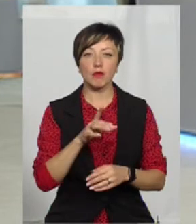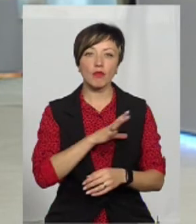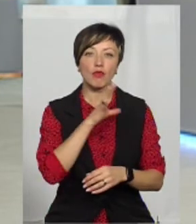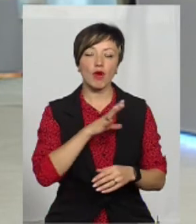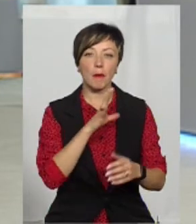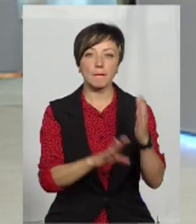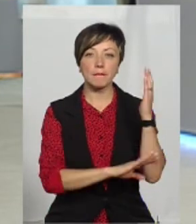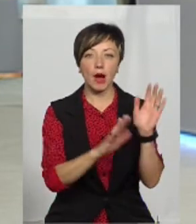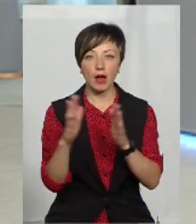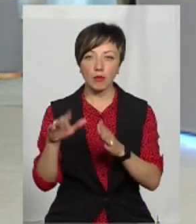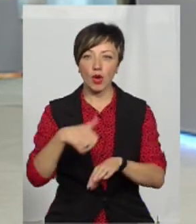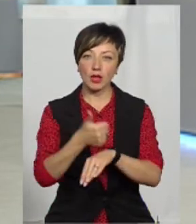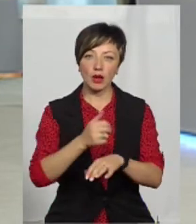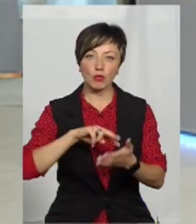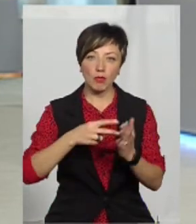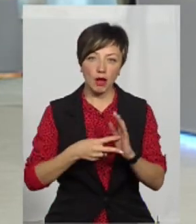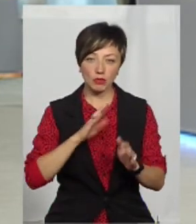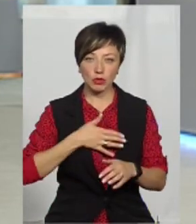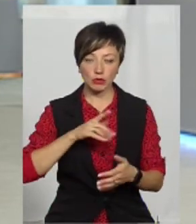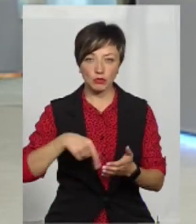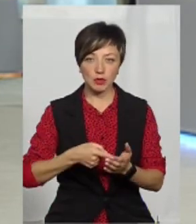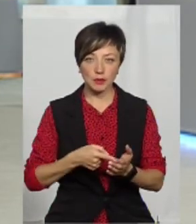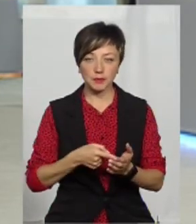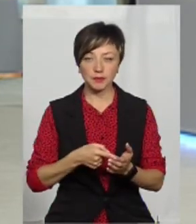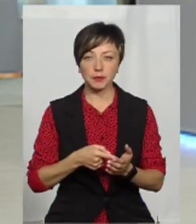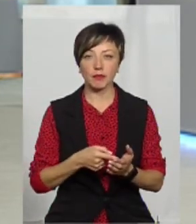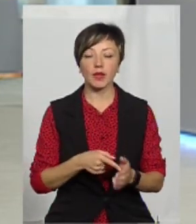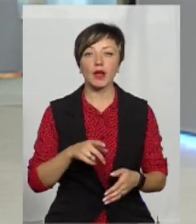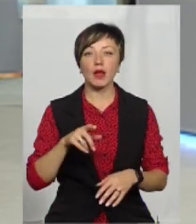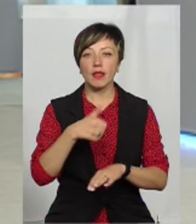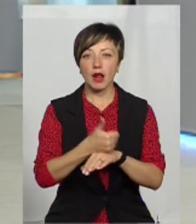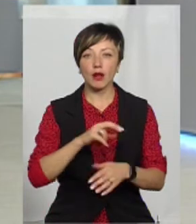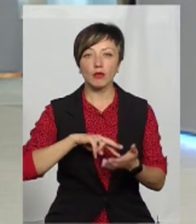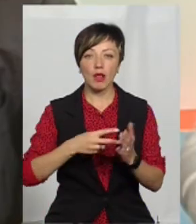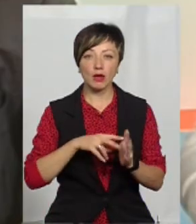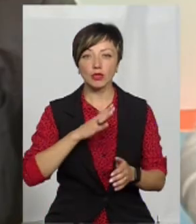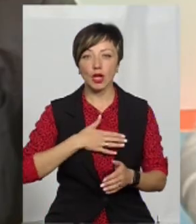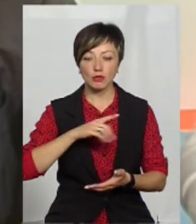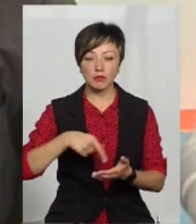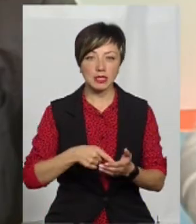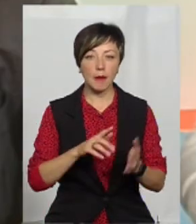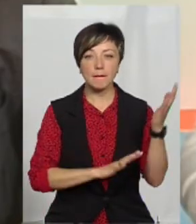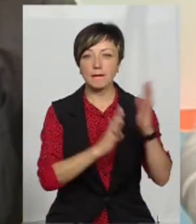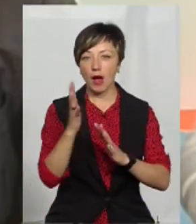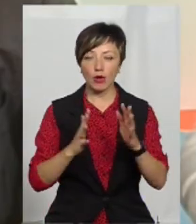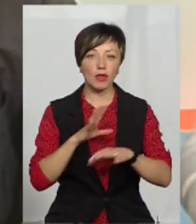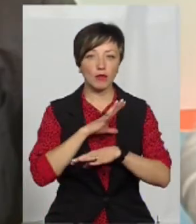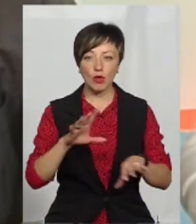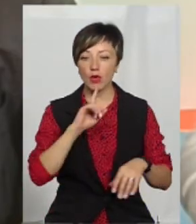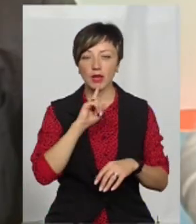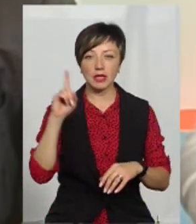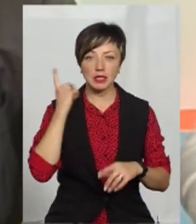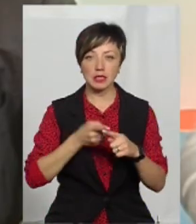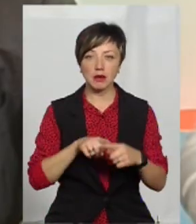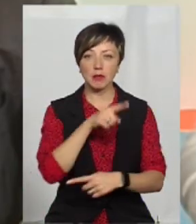був парк по генеральному плану нашого міста? По генеральному плану нашого міста парку не було. Ми тільки рік назад